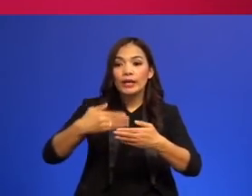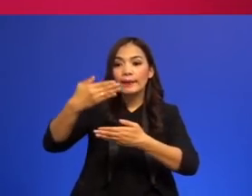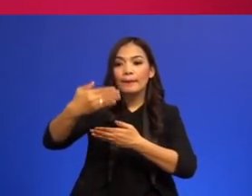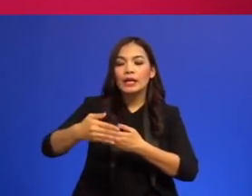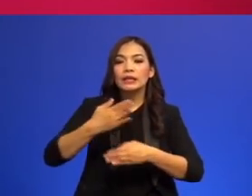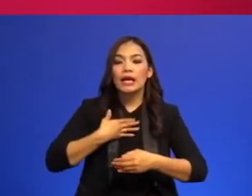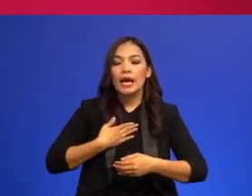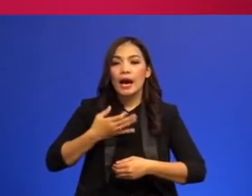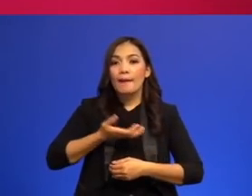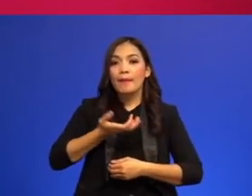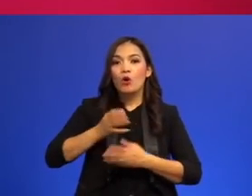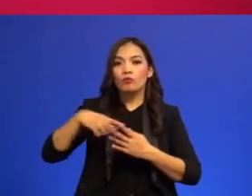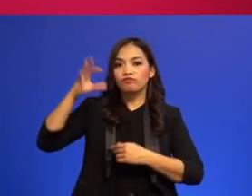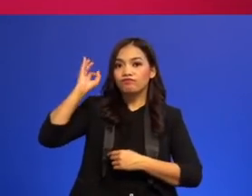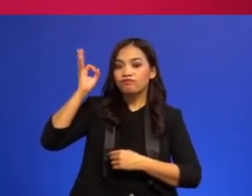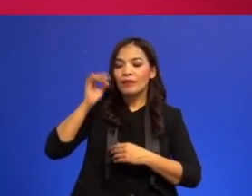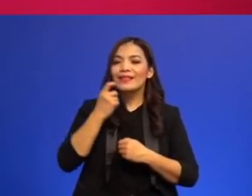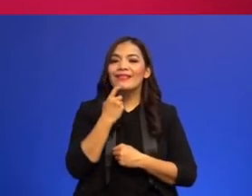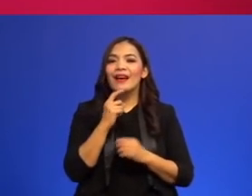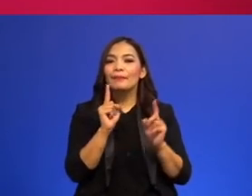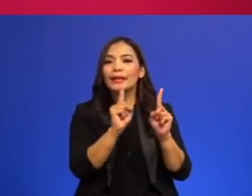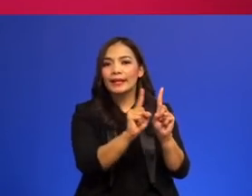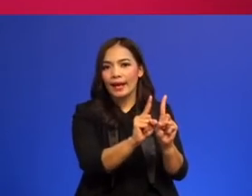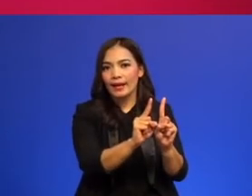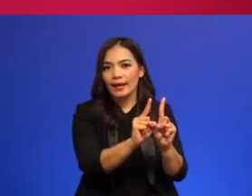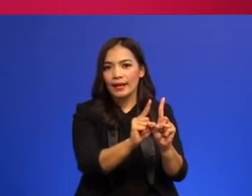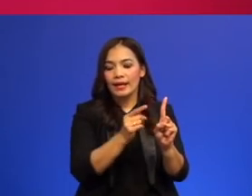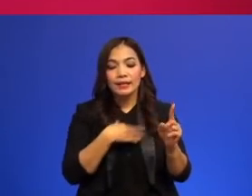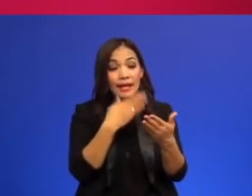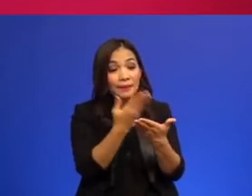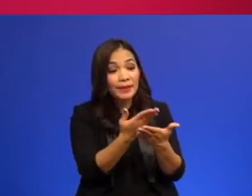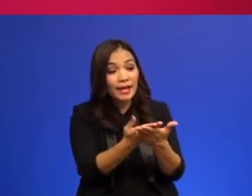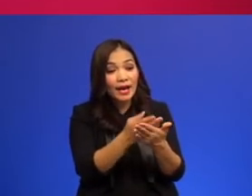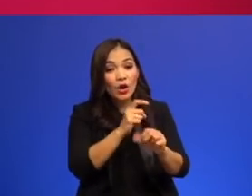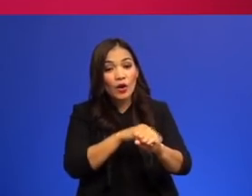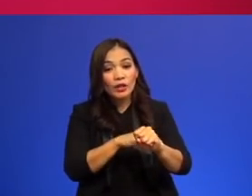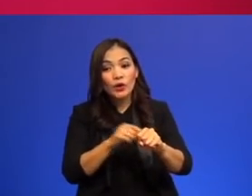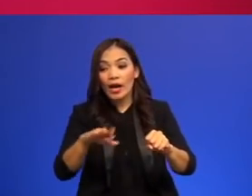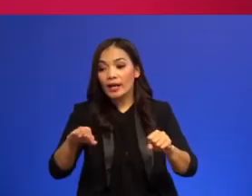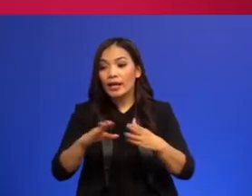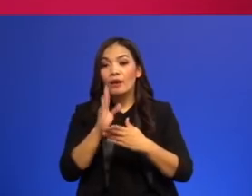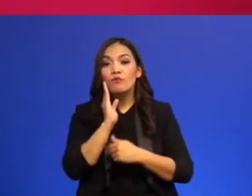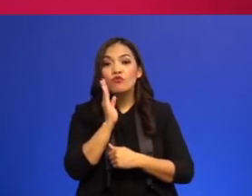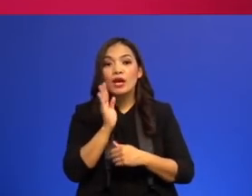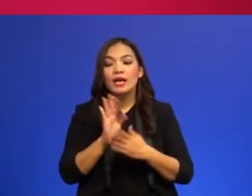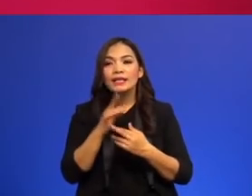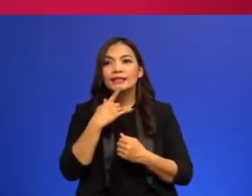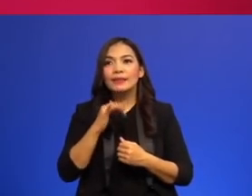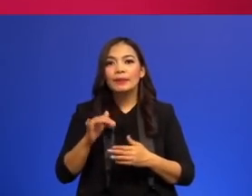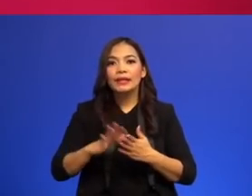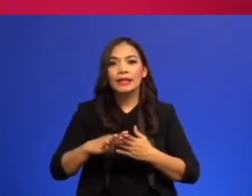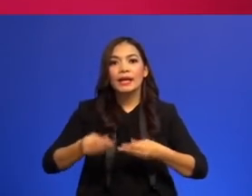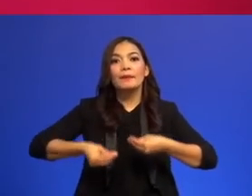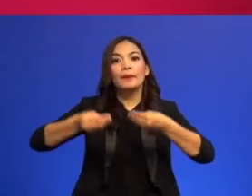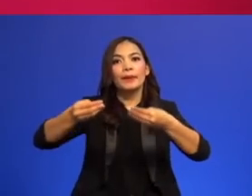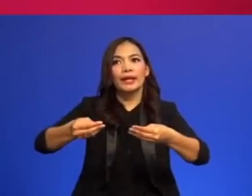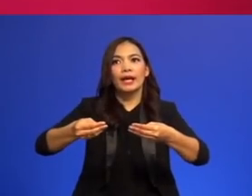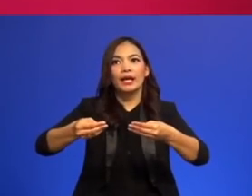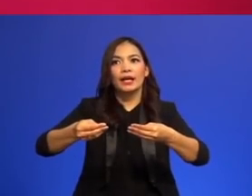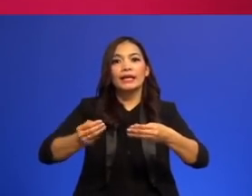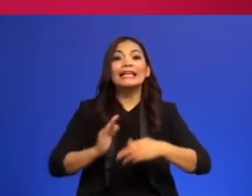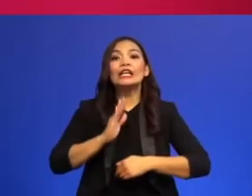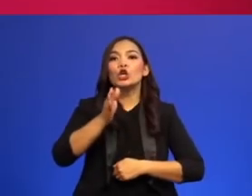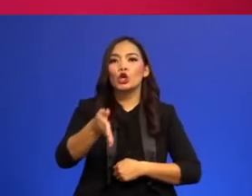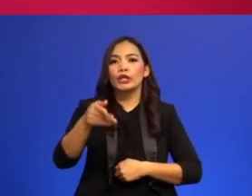mau khotbah untuk couple, pernikahan. Saya minta waktu untuk orang muda khusus memberikan gairah, semangat ini.